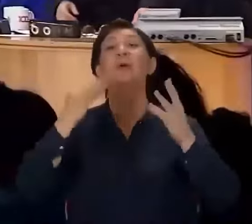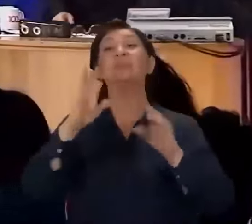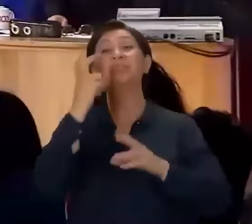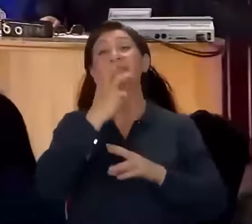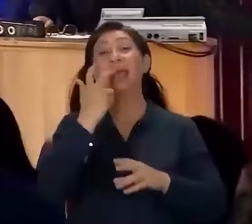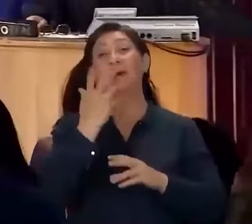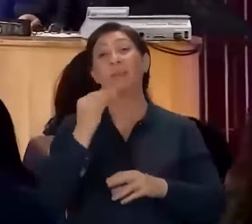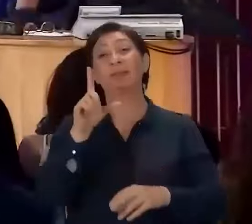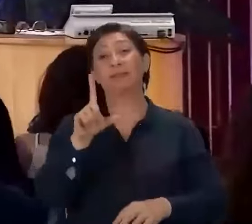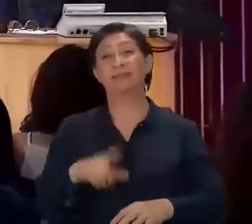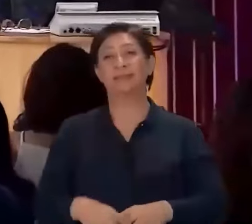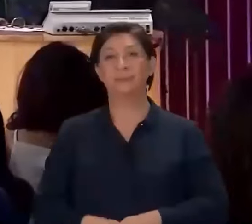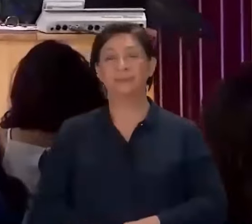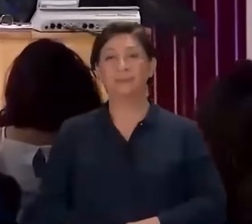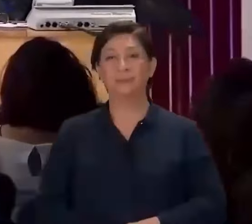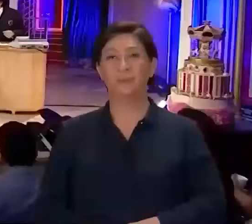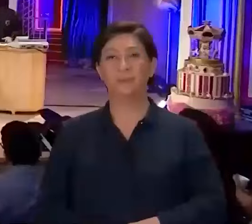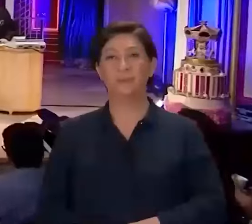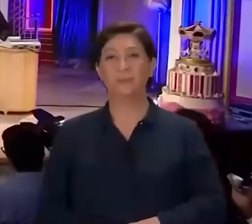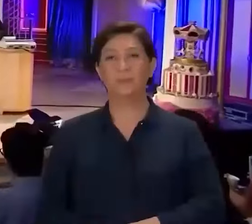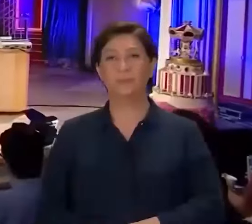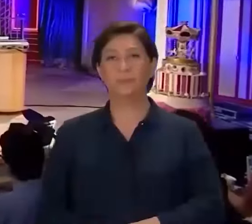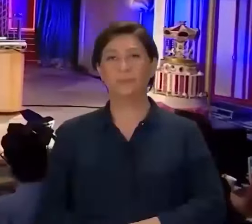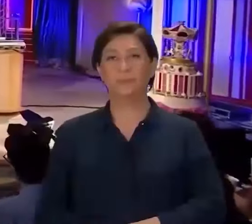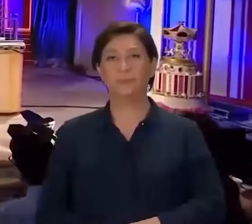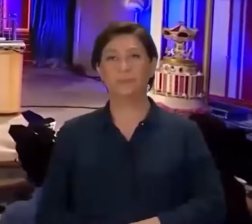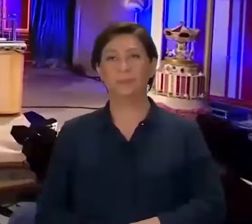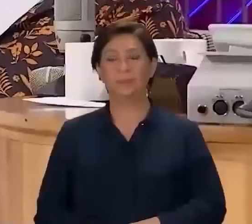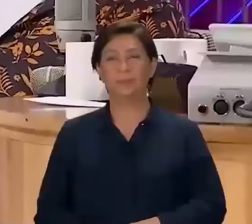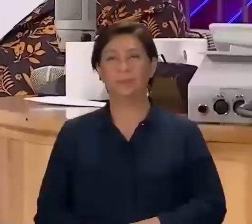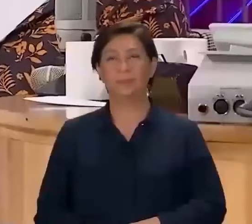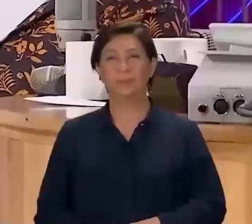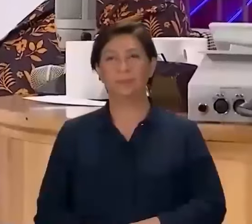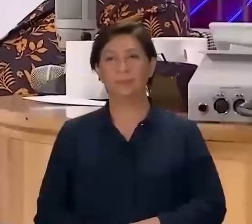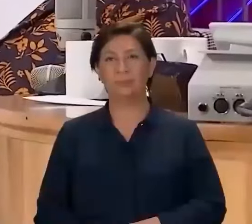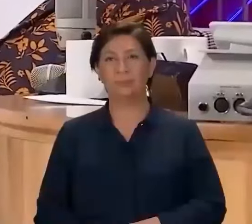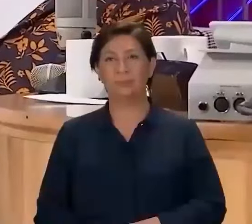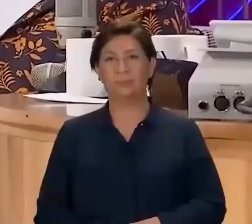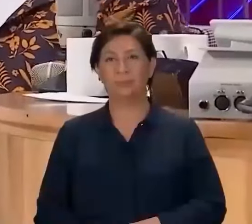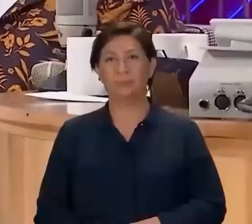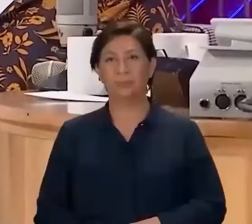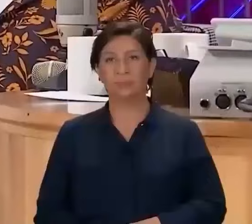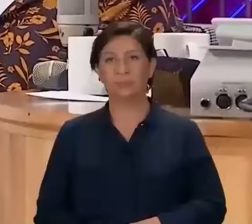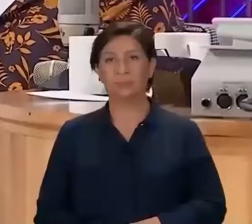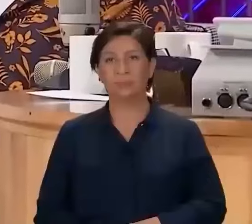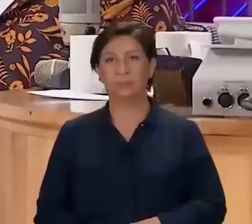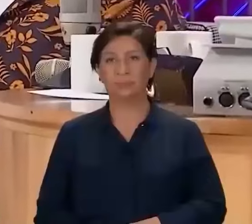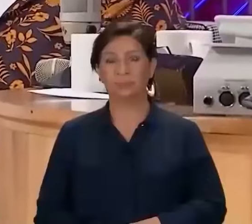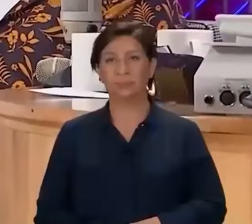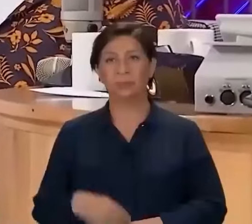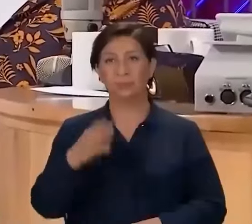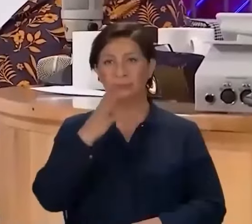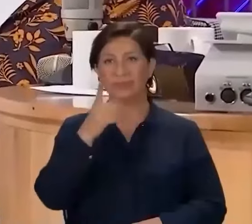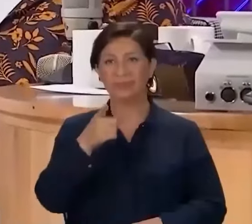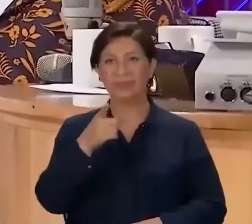da söylemek abi, gerekiyor. Abi Tatlıköy şarkısı vardı. Neydi o? Aga du du du push pineapple shake the tree. Aga du du du.